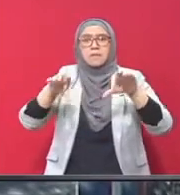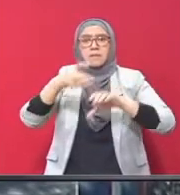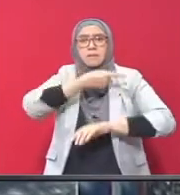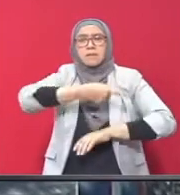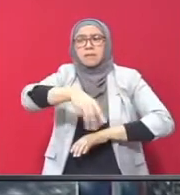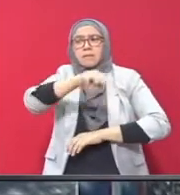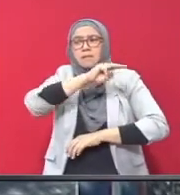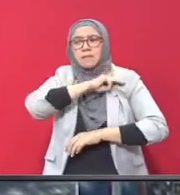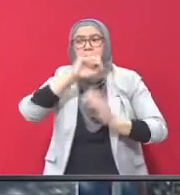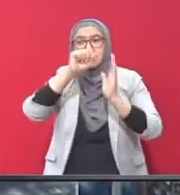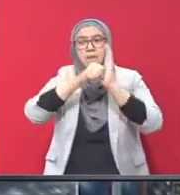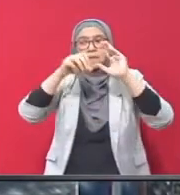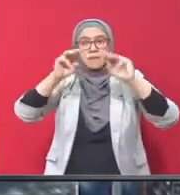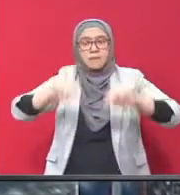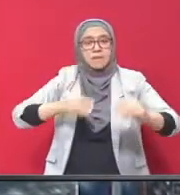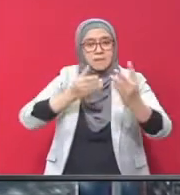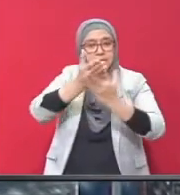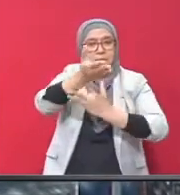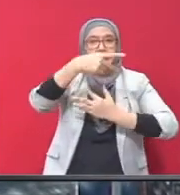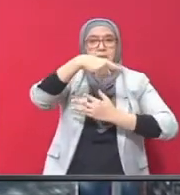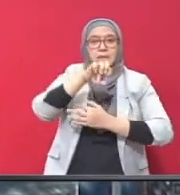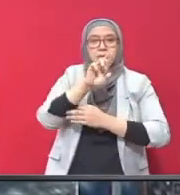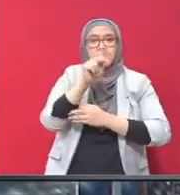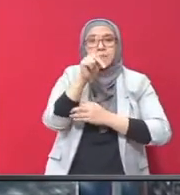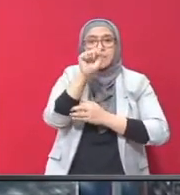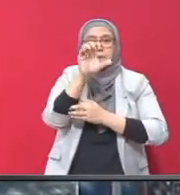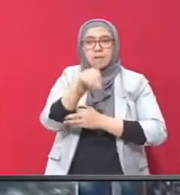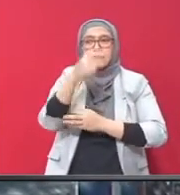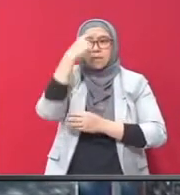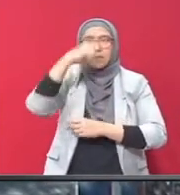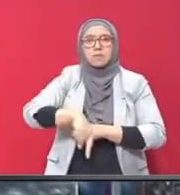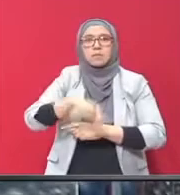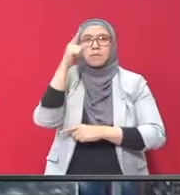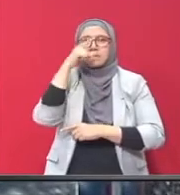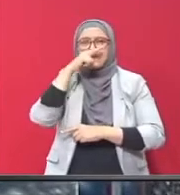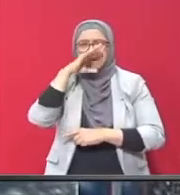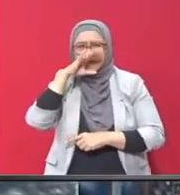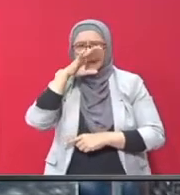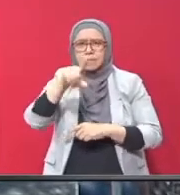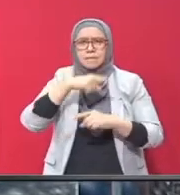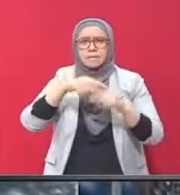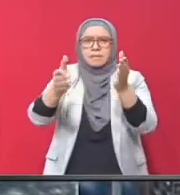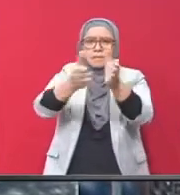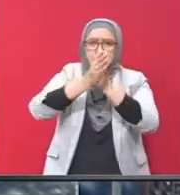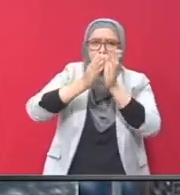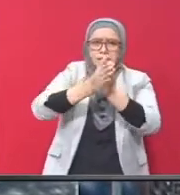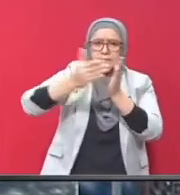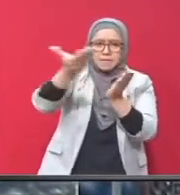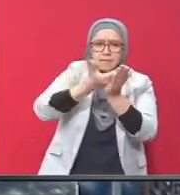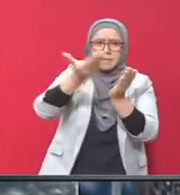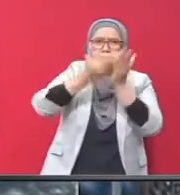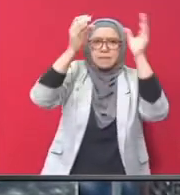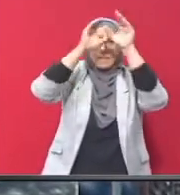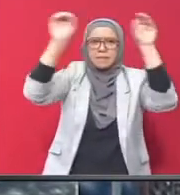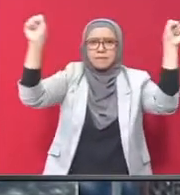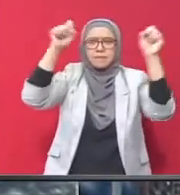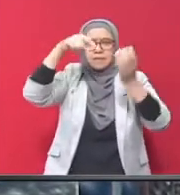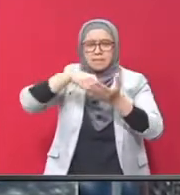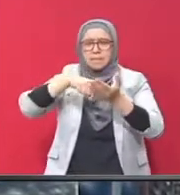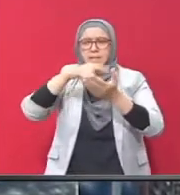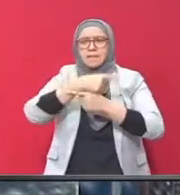Kementerian sumber manusia melalui parkes uh kepada penipuan ini kepada penipuan tuntutan nah pada Maaf